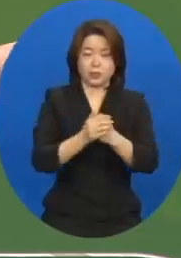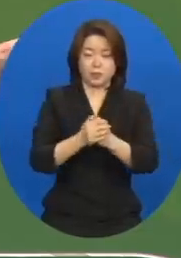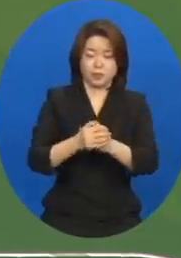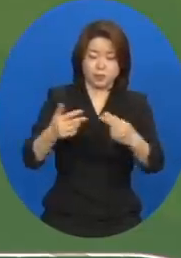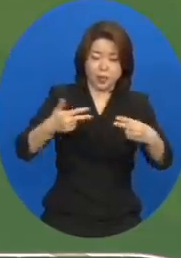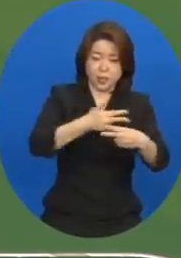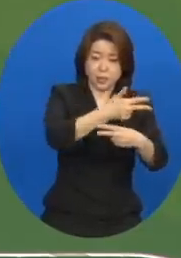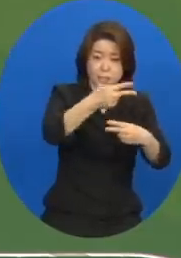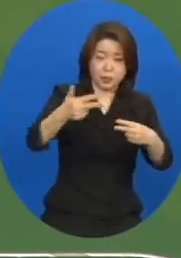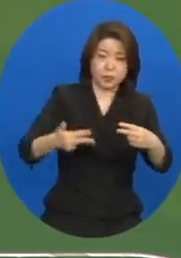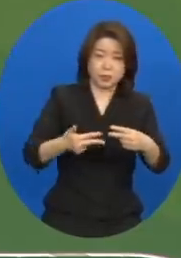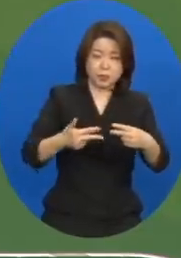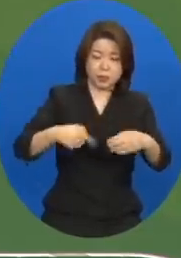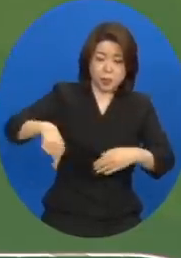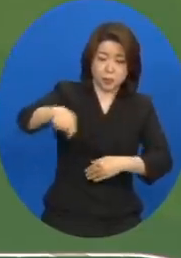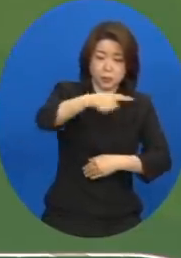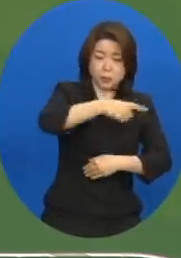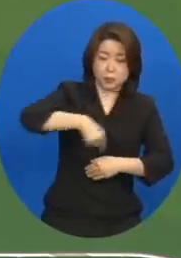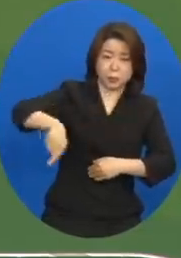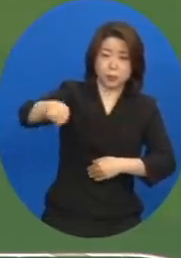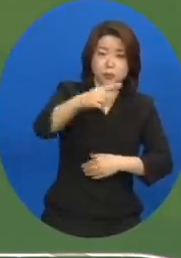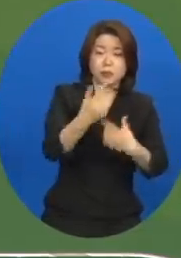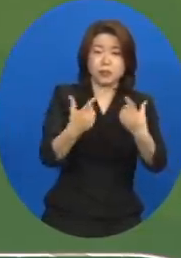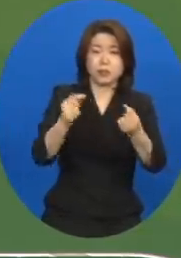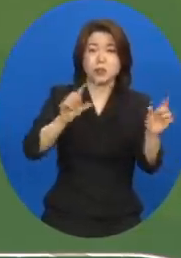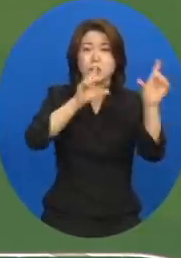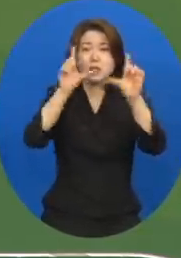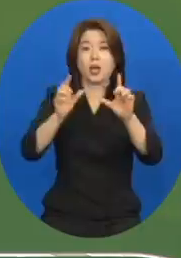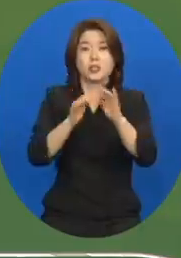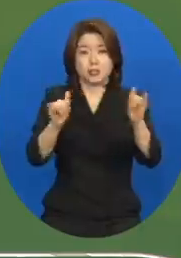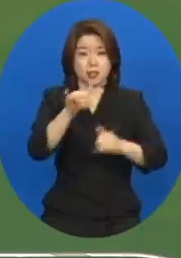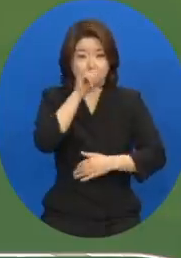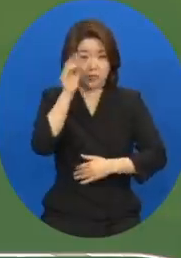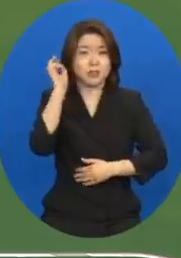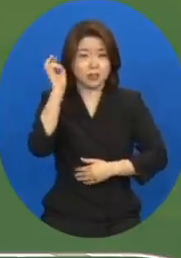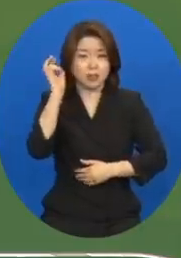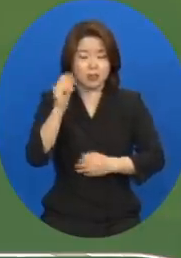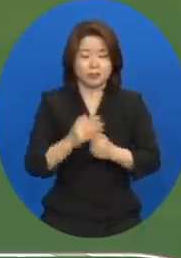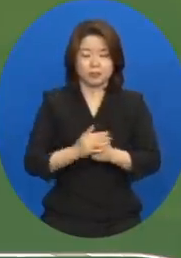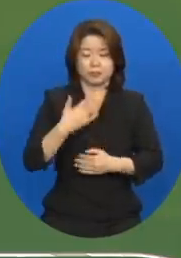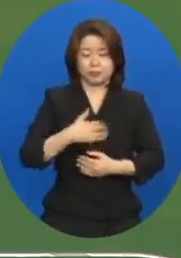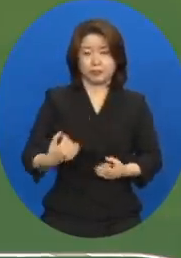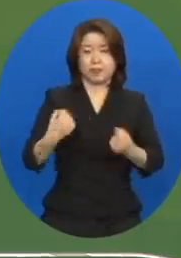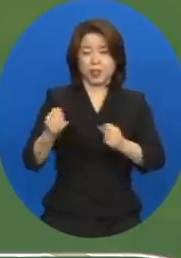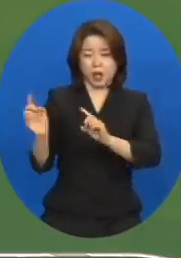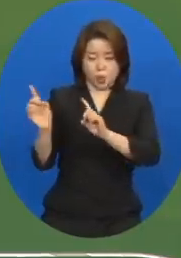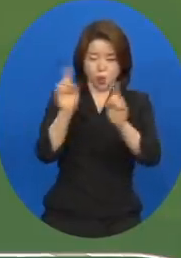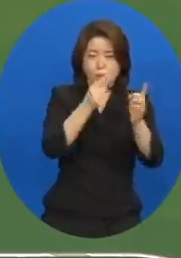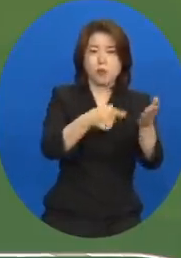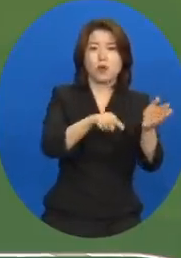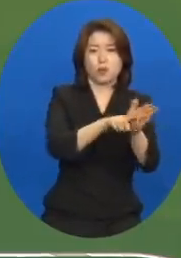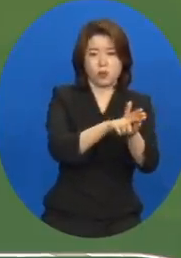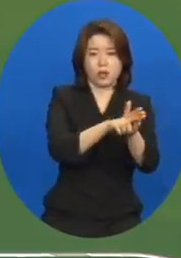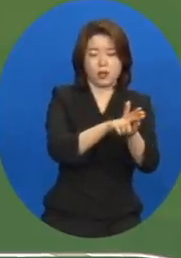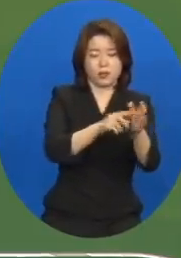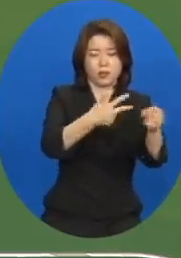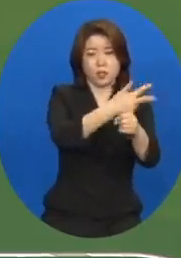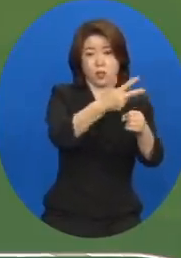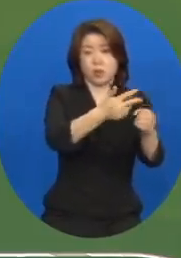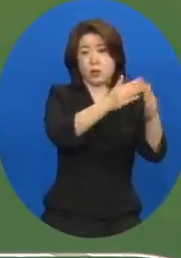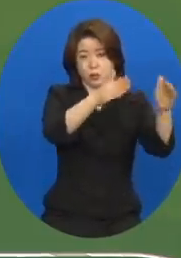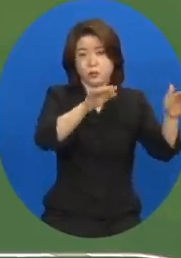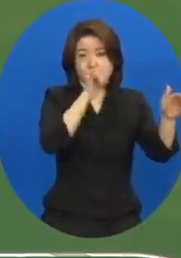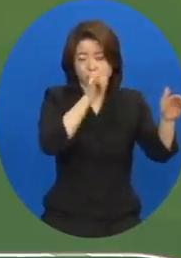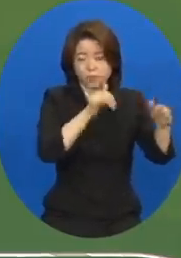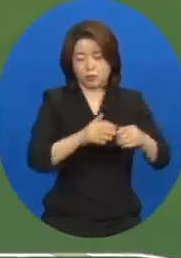여리고성을 도는 기분으로 요즘 사시는 분들이 있으실 겁니다. 건강의 회복을 위한 여리고성이 있는 사람도